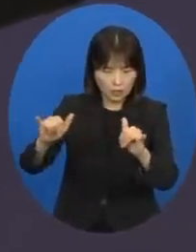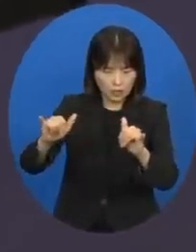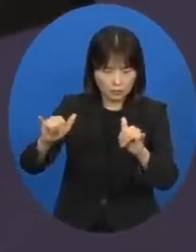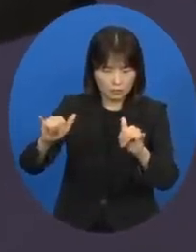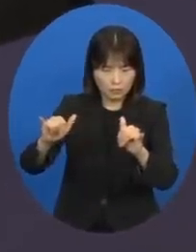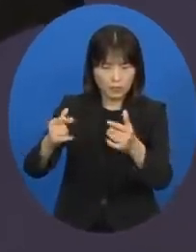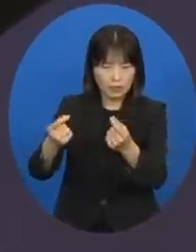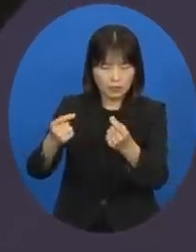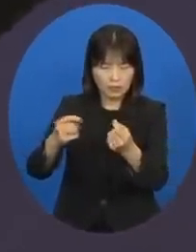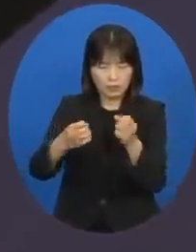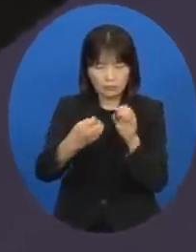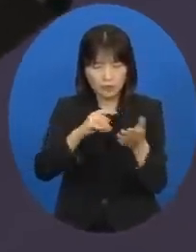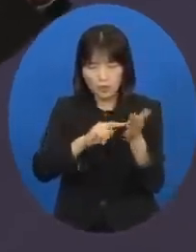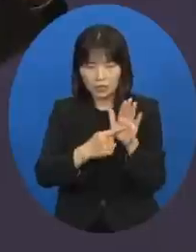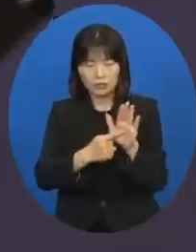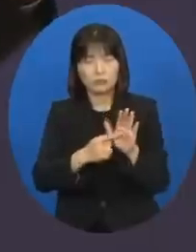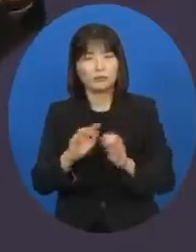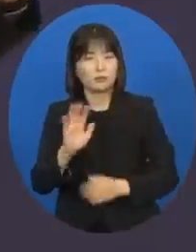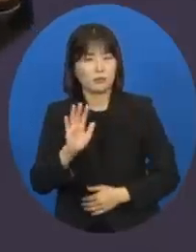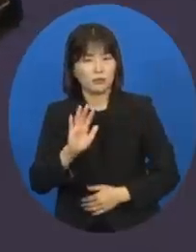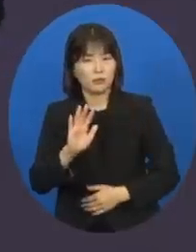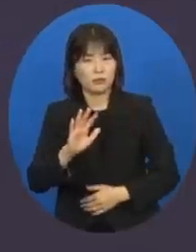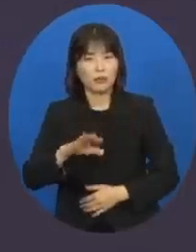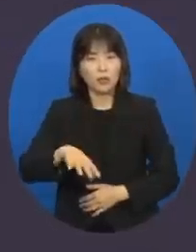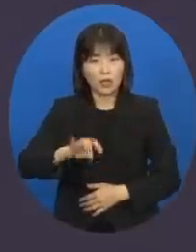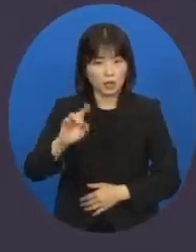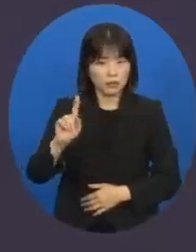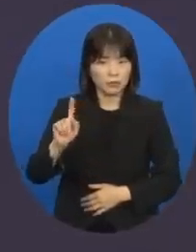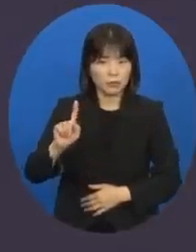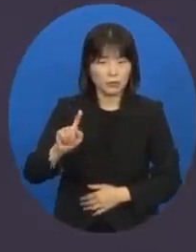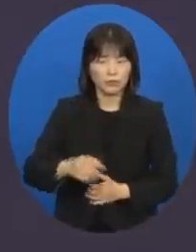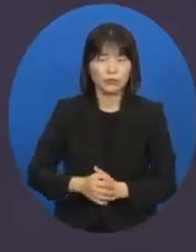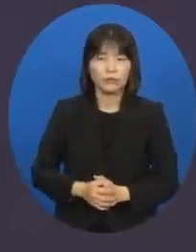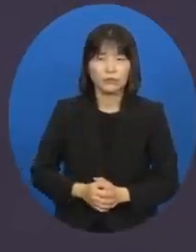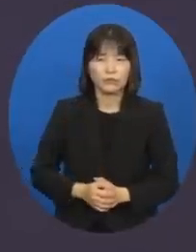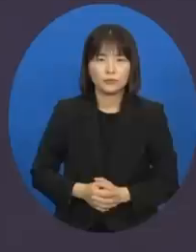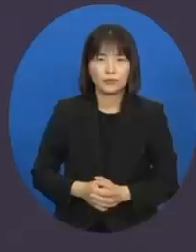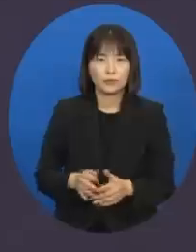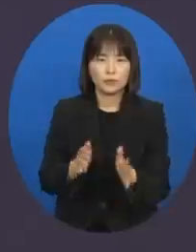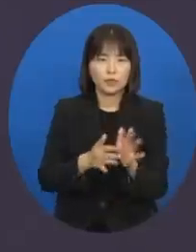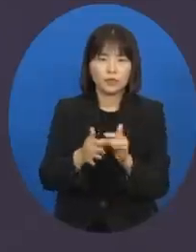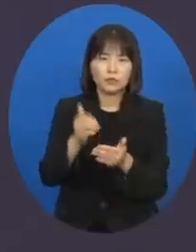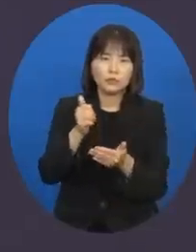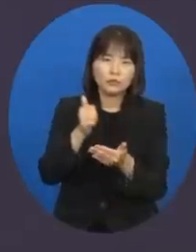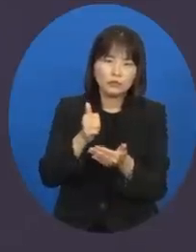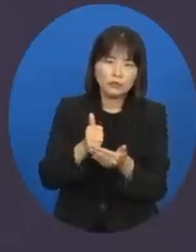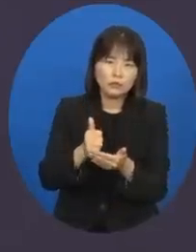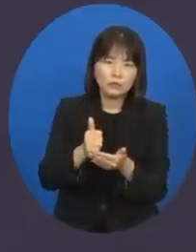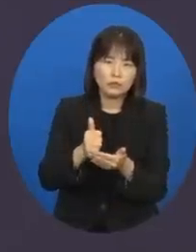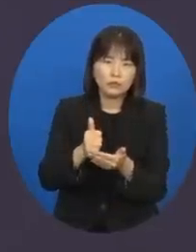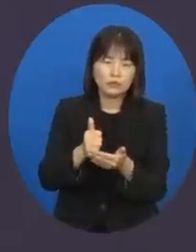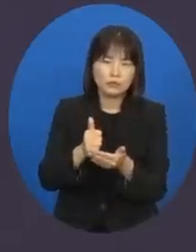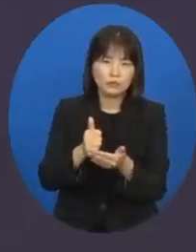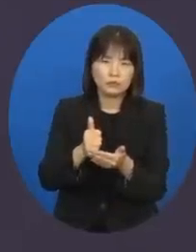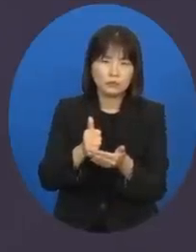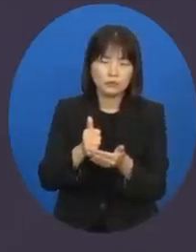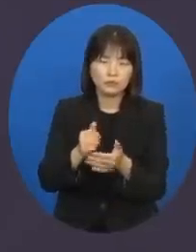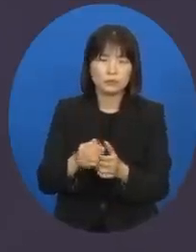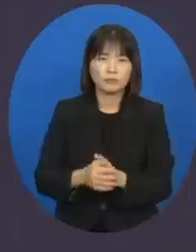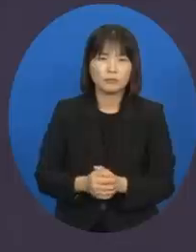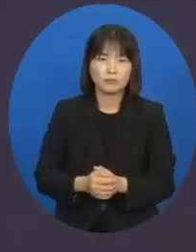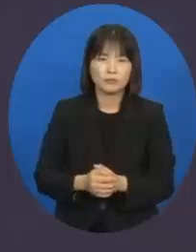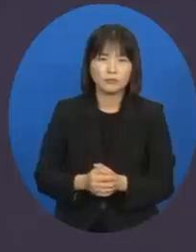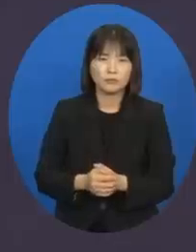아니었어요. 먼저는요 뭐였냐면 예수님 뭐라고 하시냐면 사람들이 자신을 위해서 막 우는 거예요. 여러분